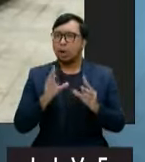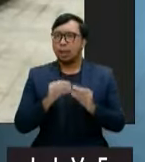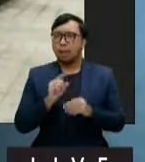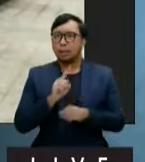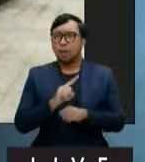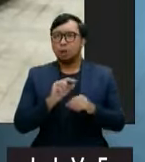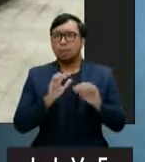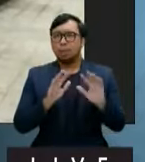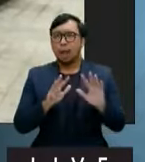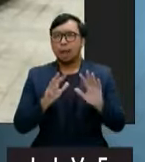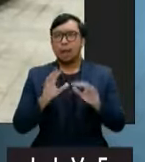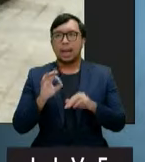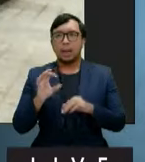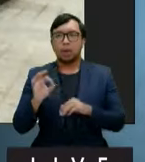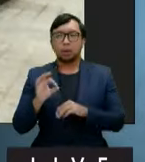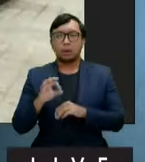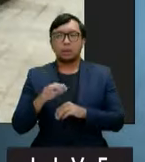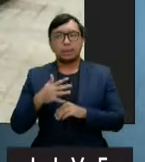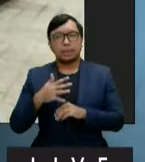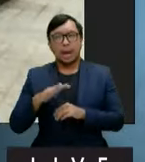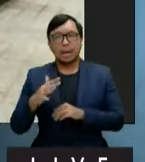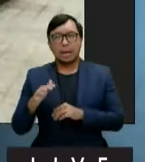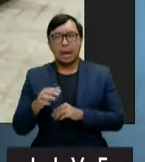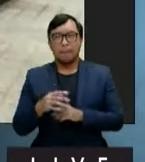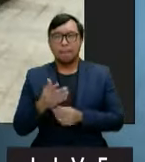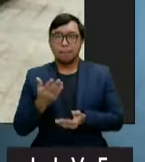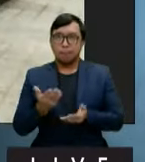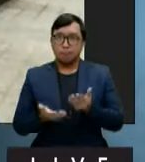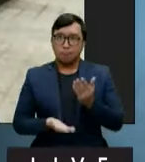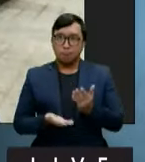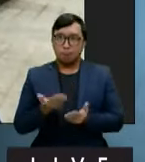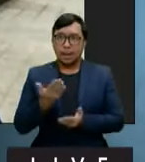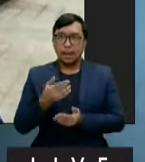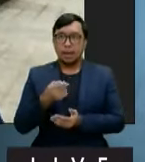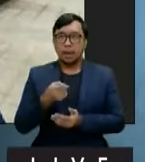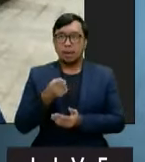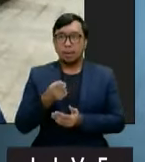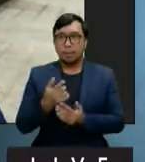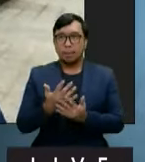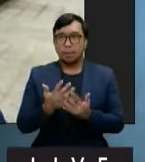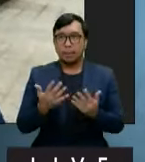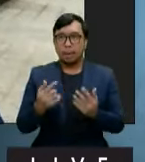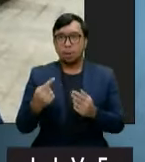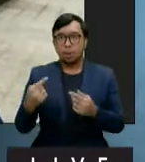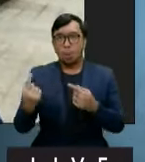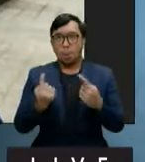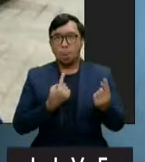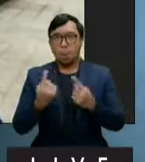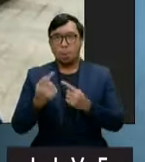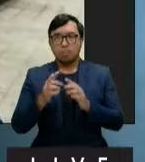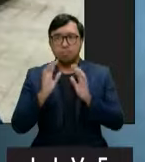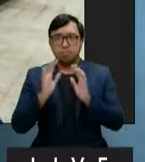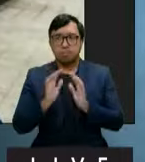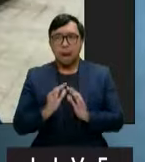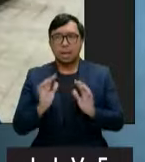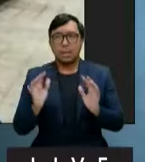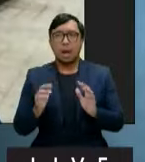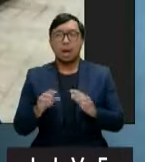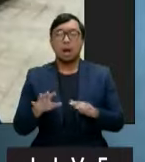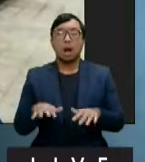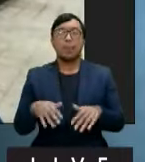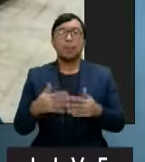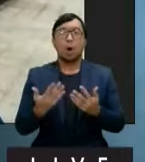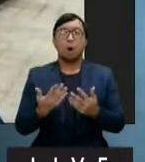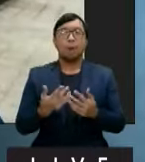informasi yang Anda dapatkan, apakah ada kemungkinan nanti akan membludak begitu para calon penghuni ini mendaftar, atau sejauh ini seperti apa